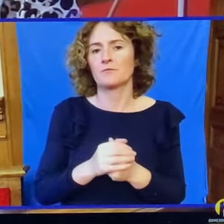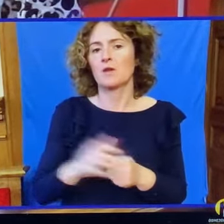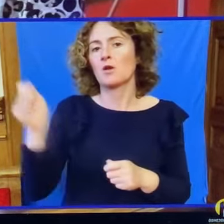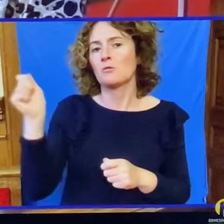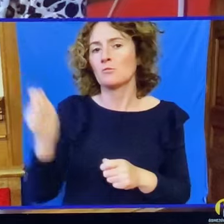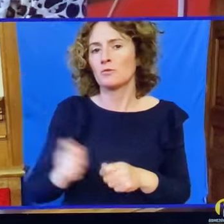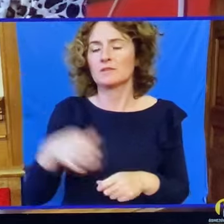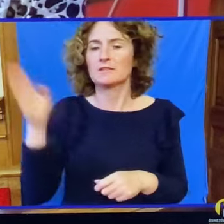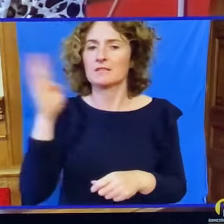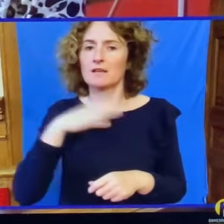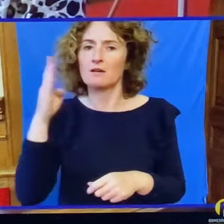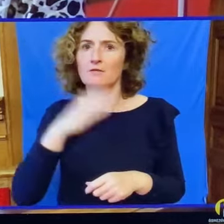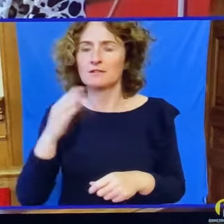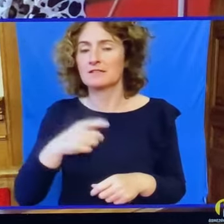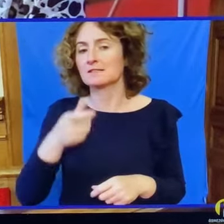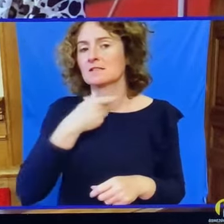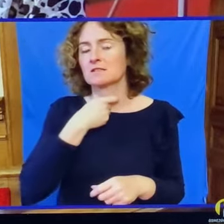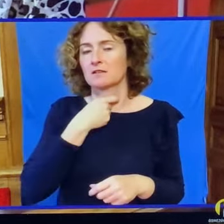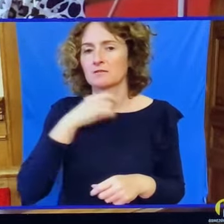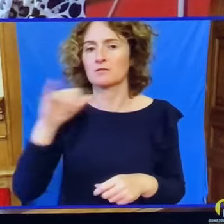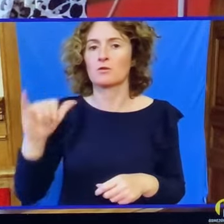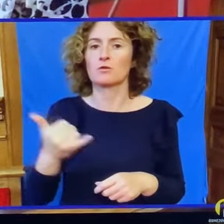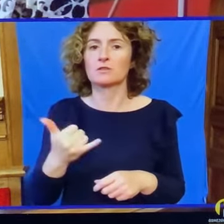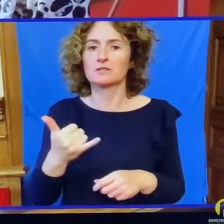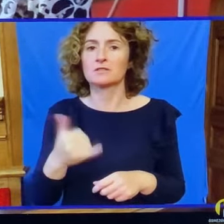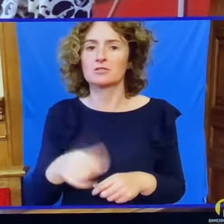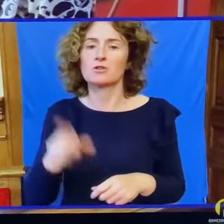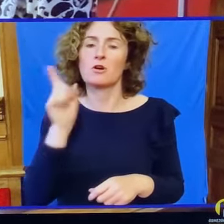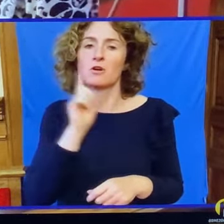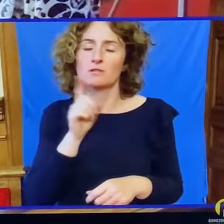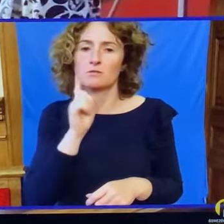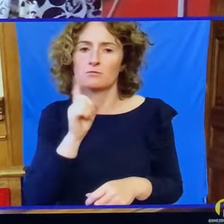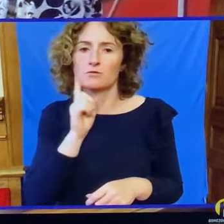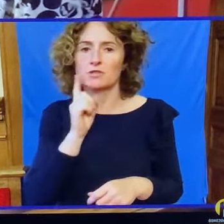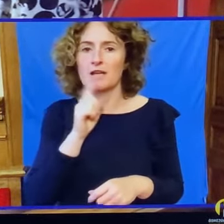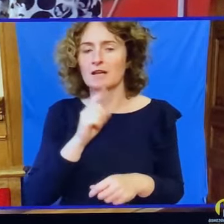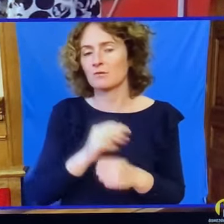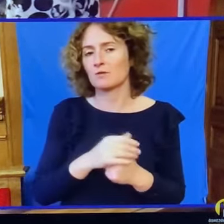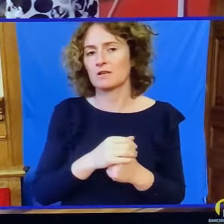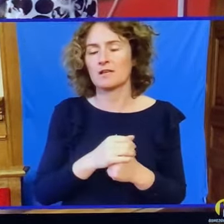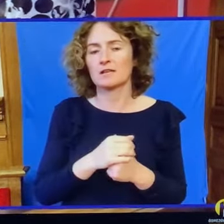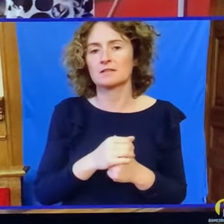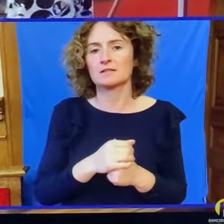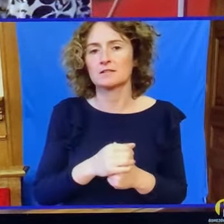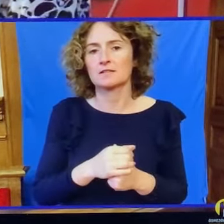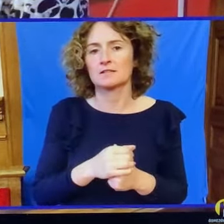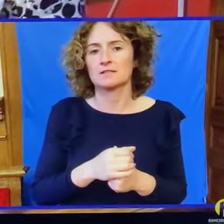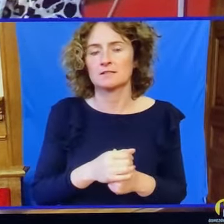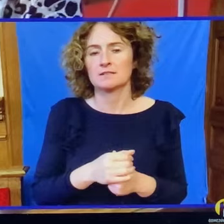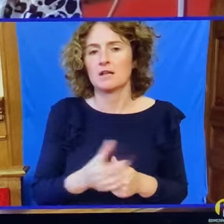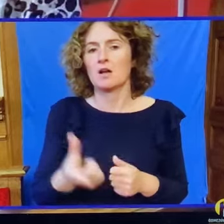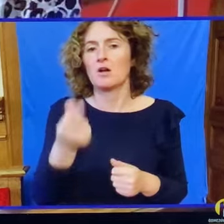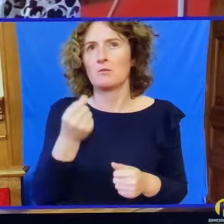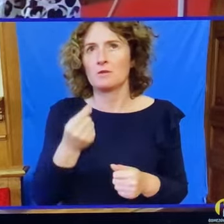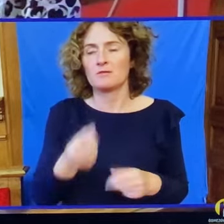eredménytelen hazugságokért, szófosásért, trollkodásért, amivel már több mint